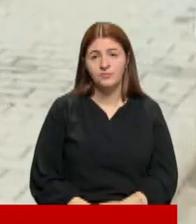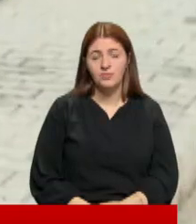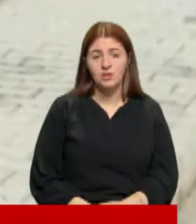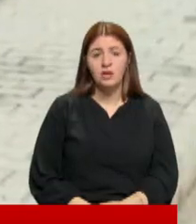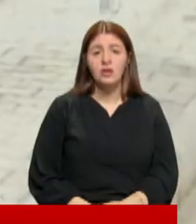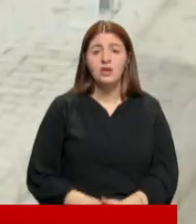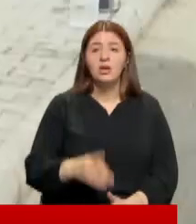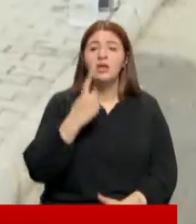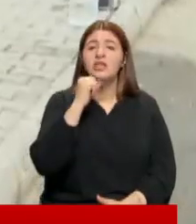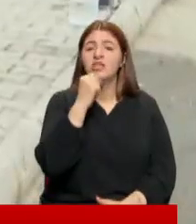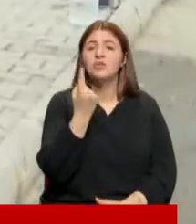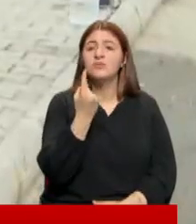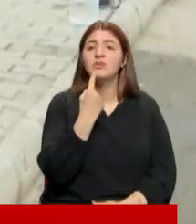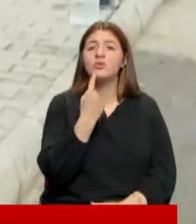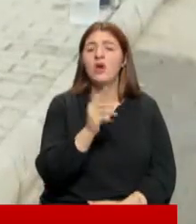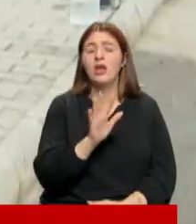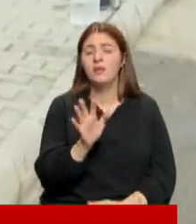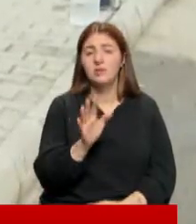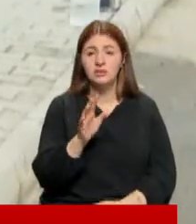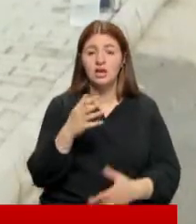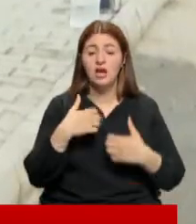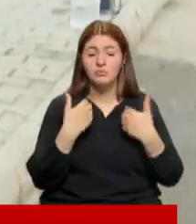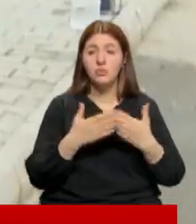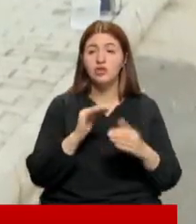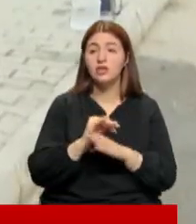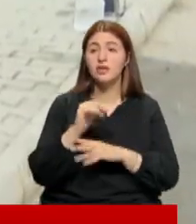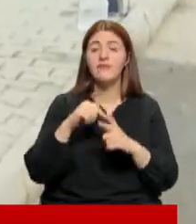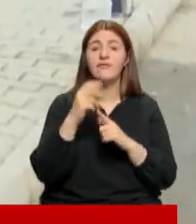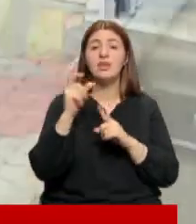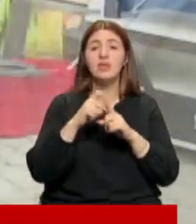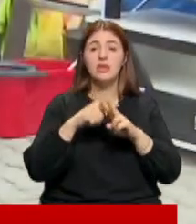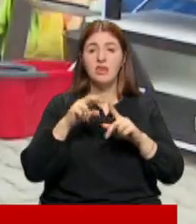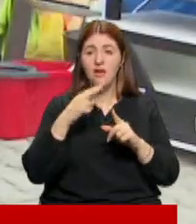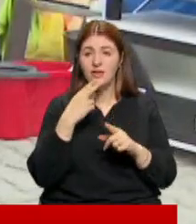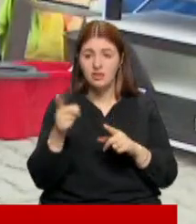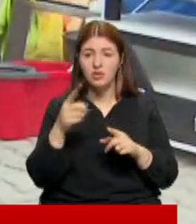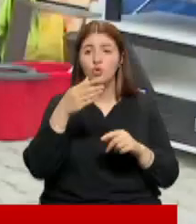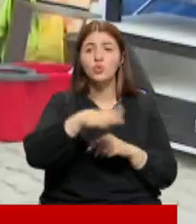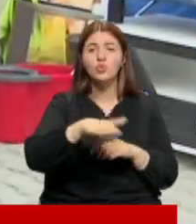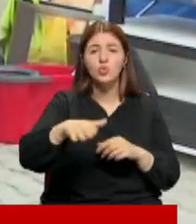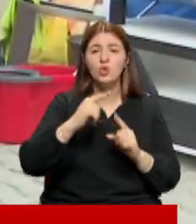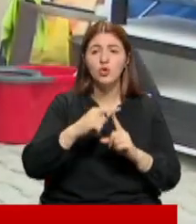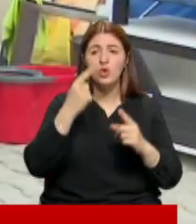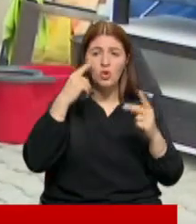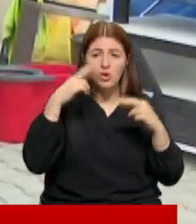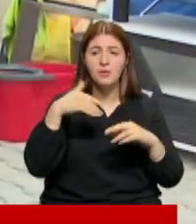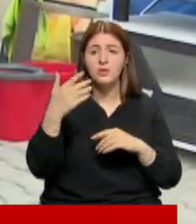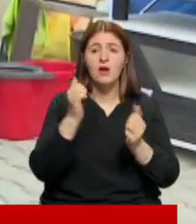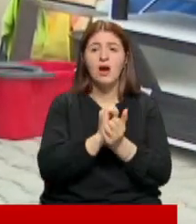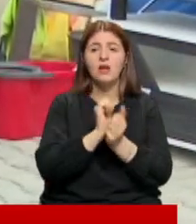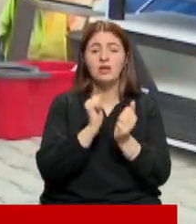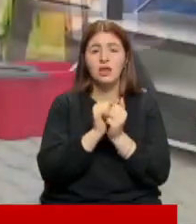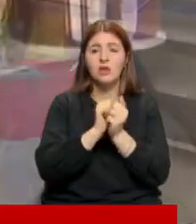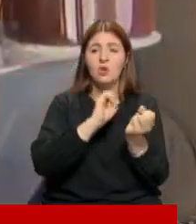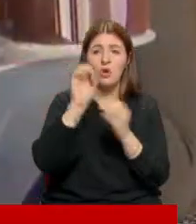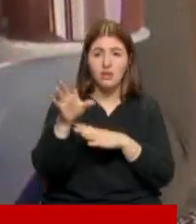hiçbir kelime ifade edilemez Kahramanmaraş'ta yaşayan Fidan zararsız küçük torunlarını gözyaşlarıyla başka bir ailenin